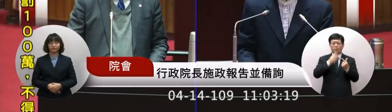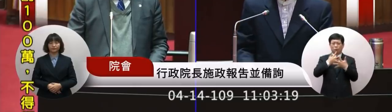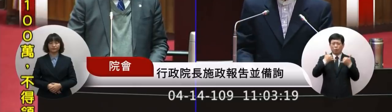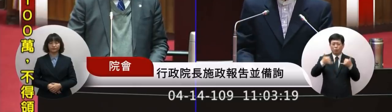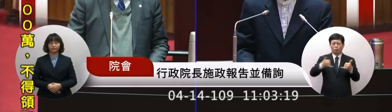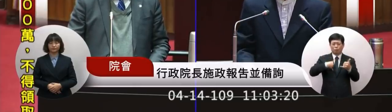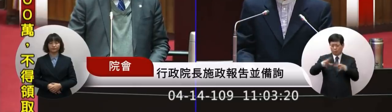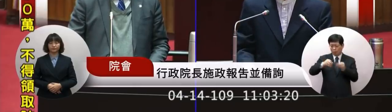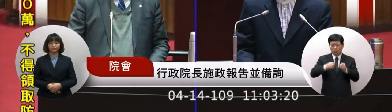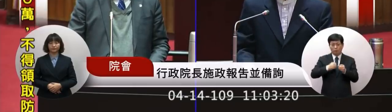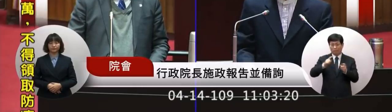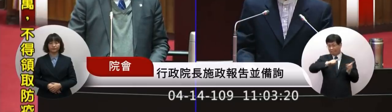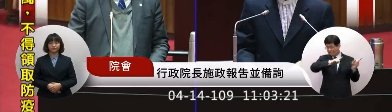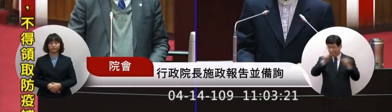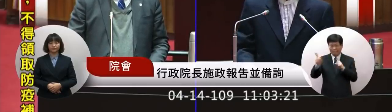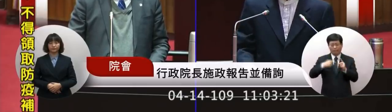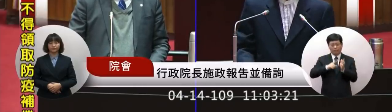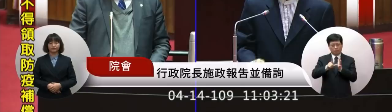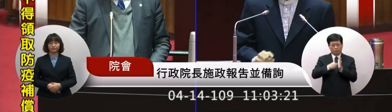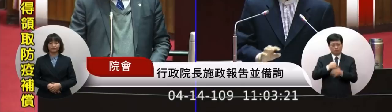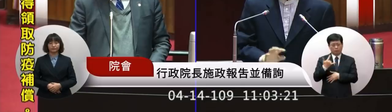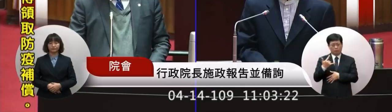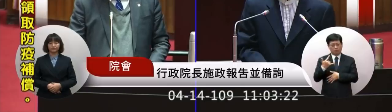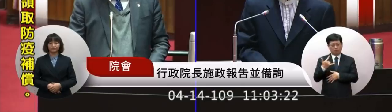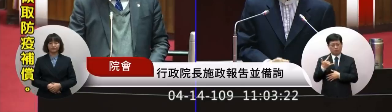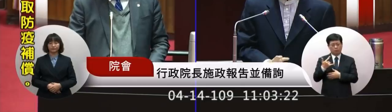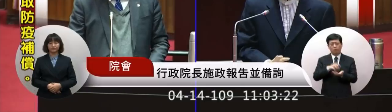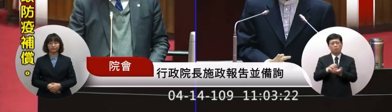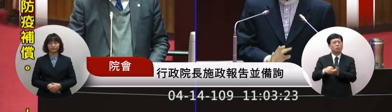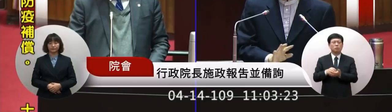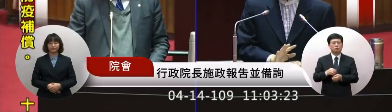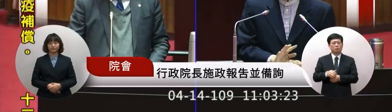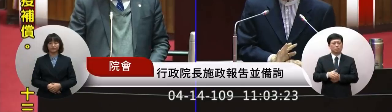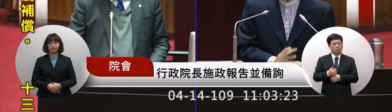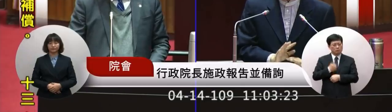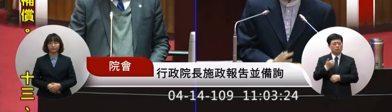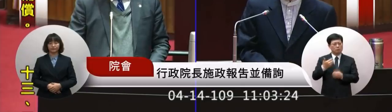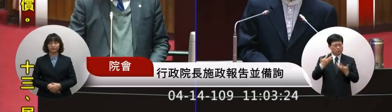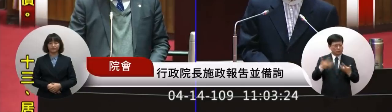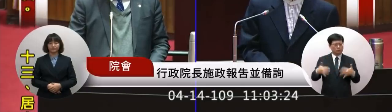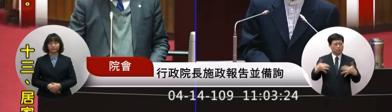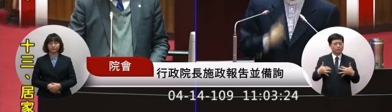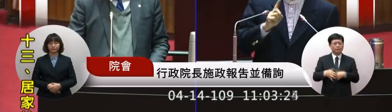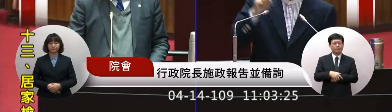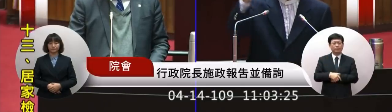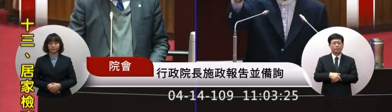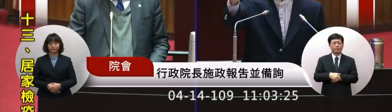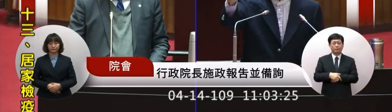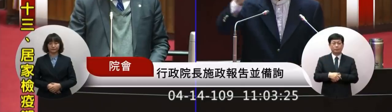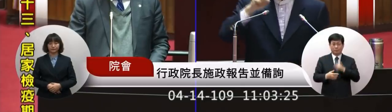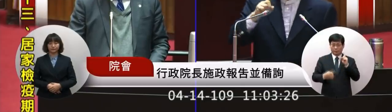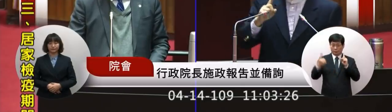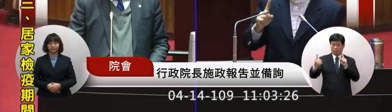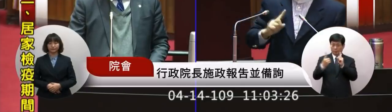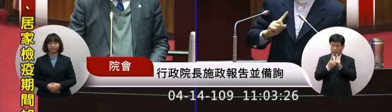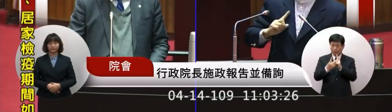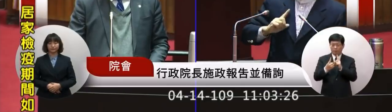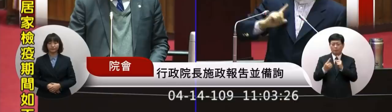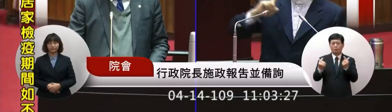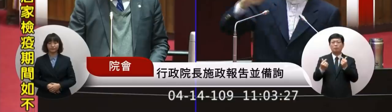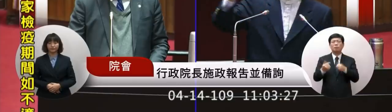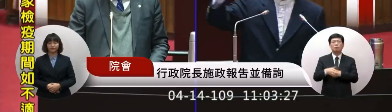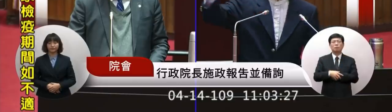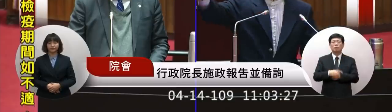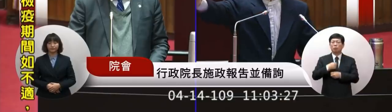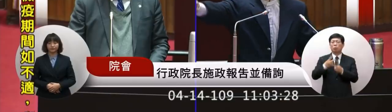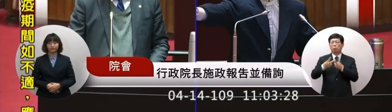了。不一天啦哦，这个物件有很大很多很多的问题。一对一，我只